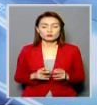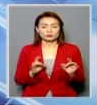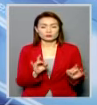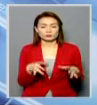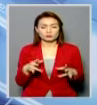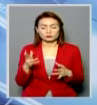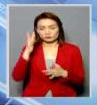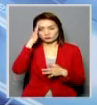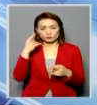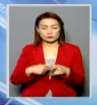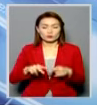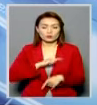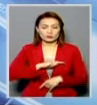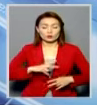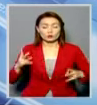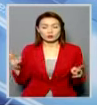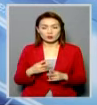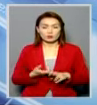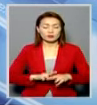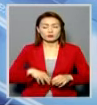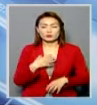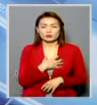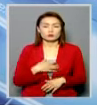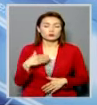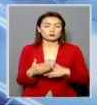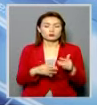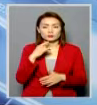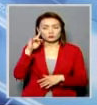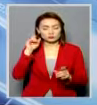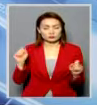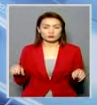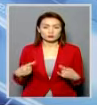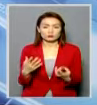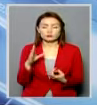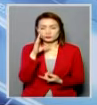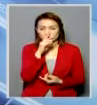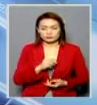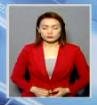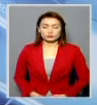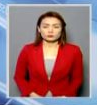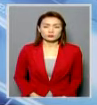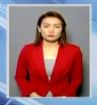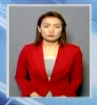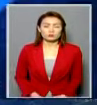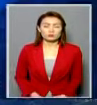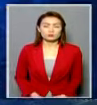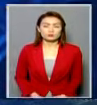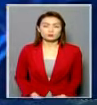от таких мыслей и трудиться. Это один из важных шагов построения нового Казахстана.